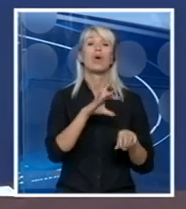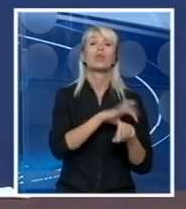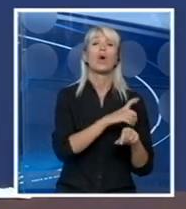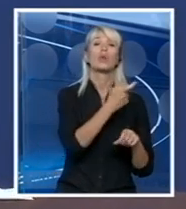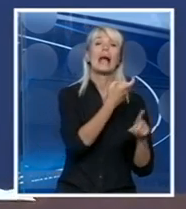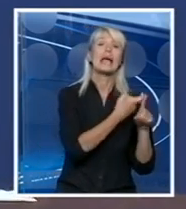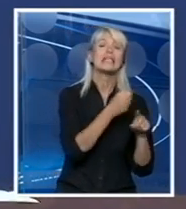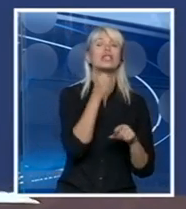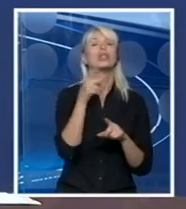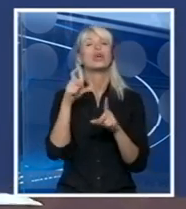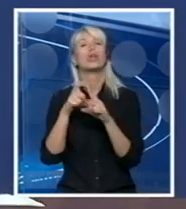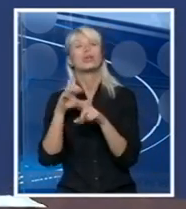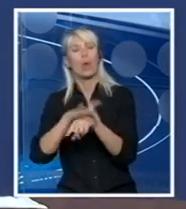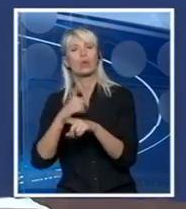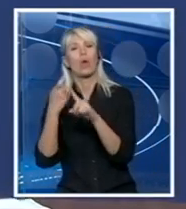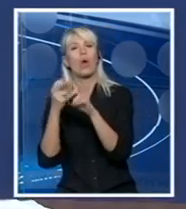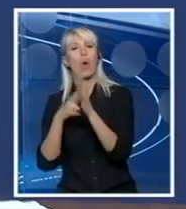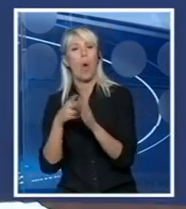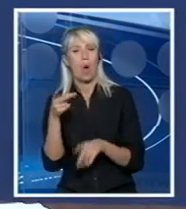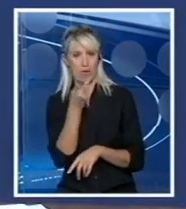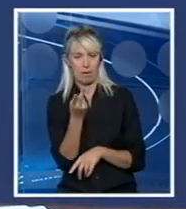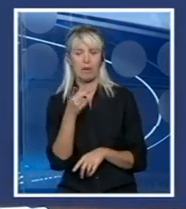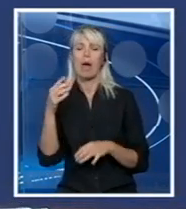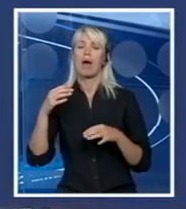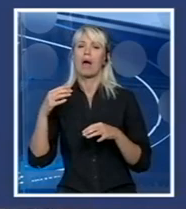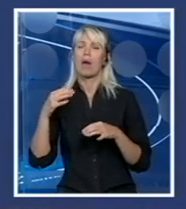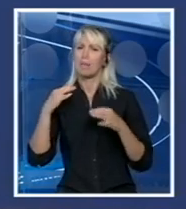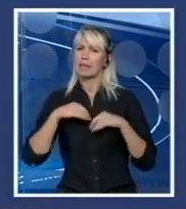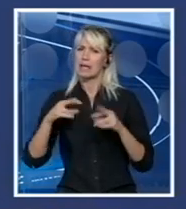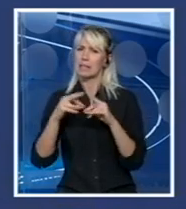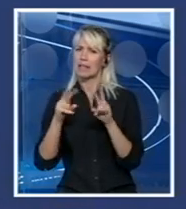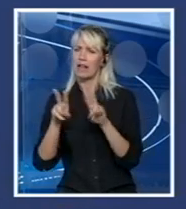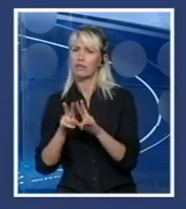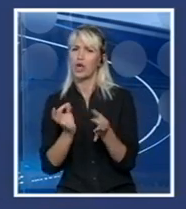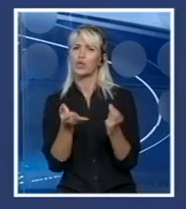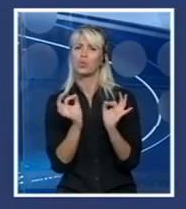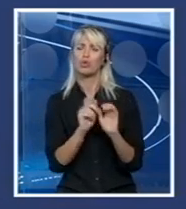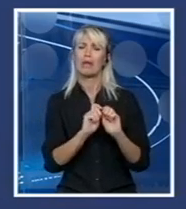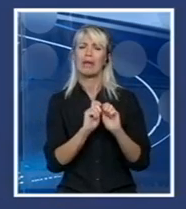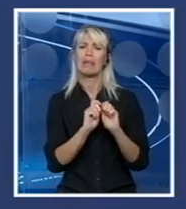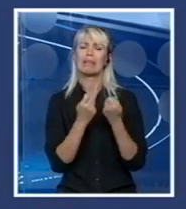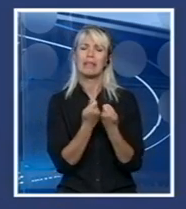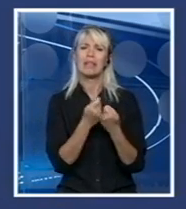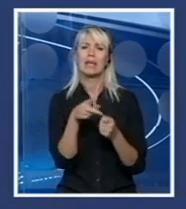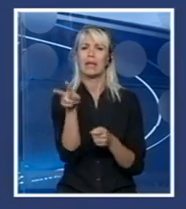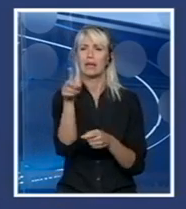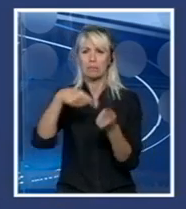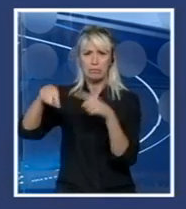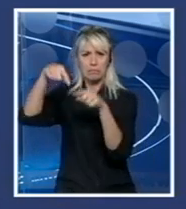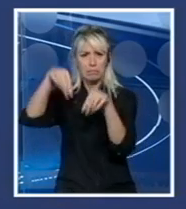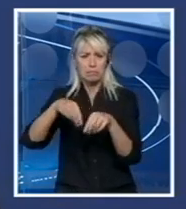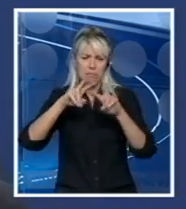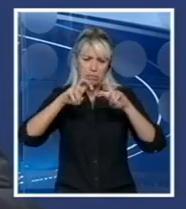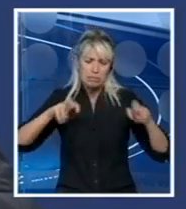Kona. Predsednik Aleksandar Vučić rekao je da će srpski stručni timovi određivati bezbednost ruske vakcine. Šta